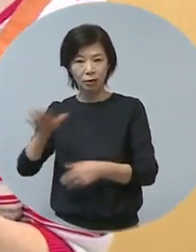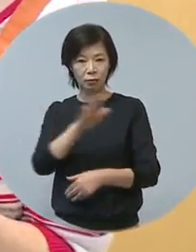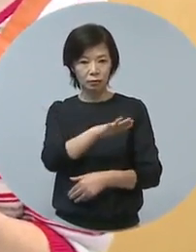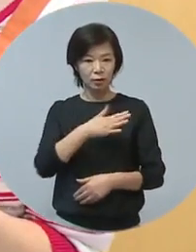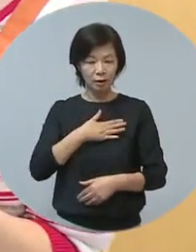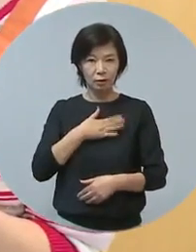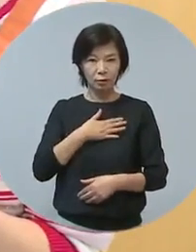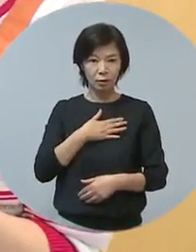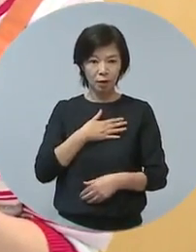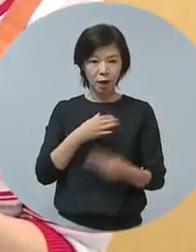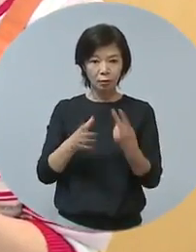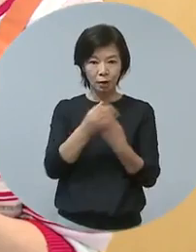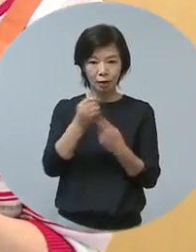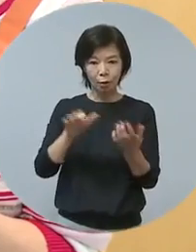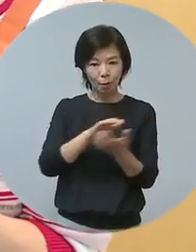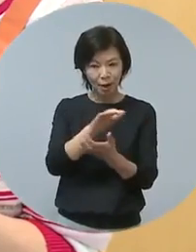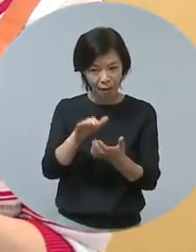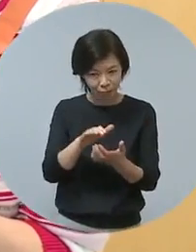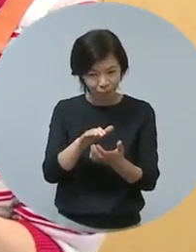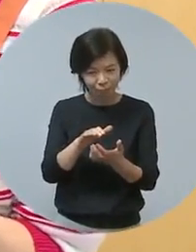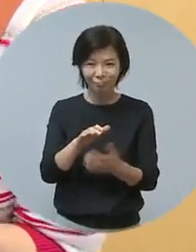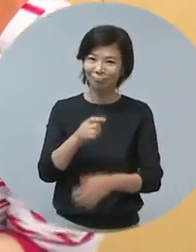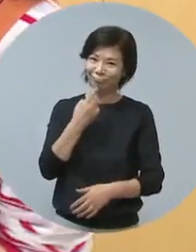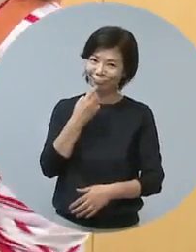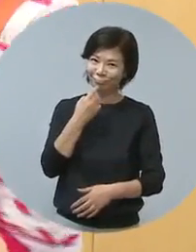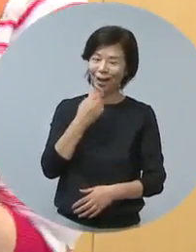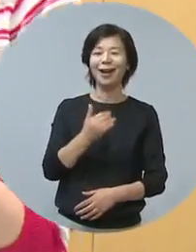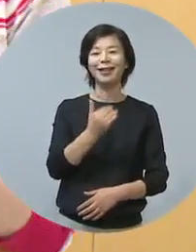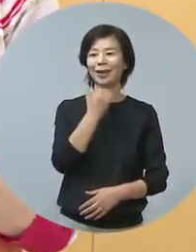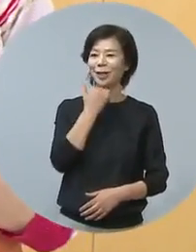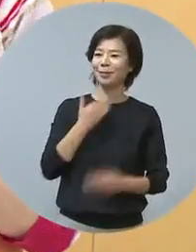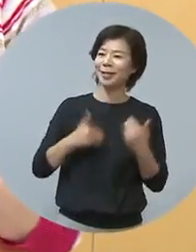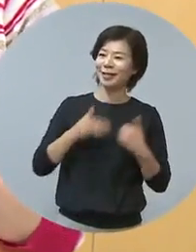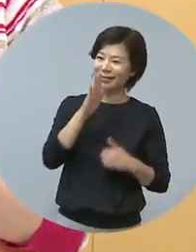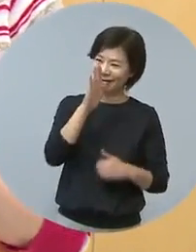ですか？ はい、ぜひ楽しみにしていてください。 わかりました。